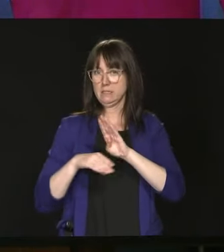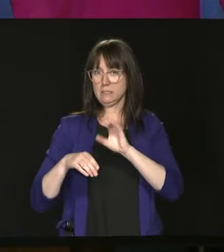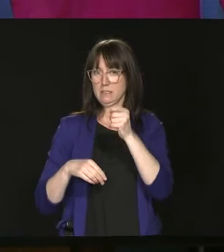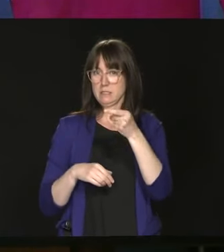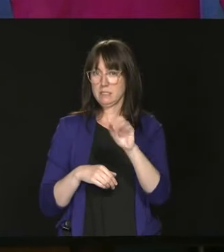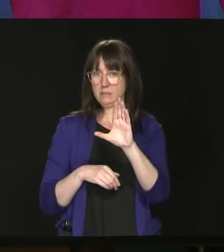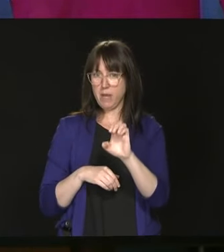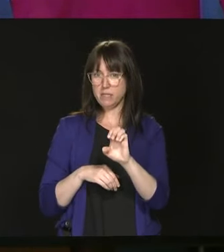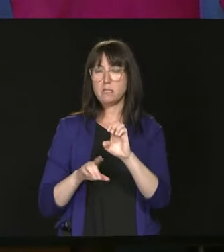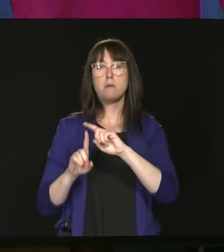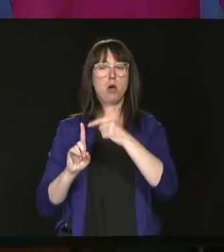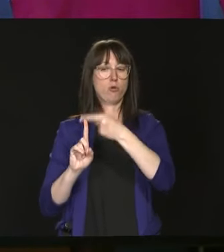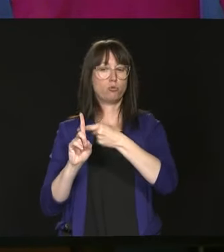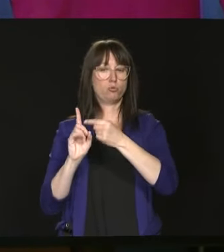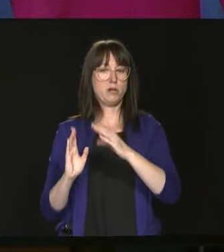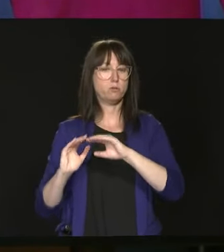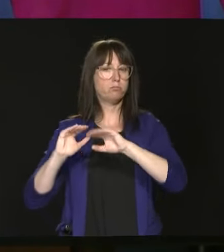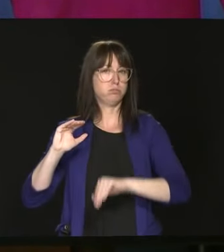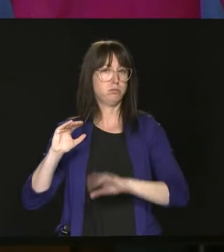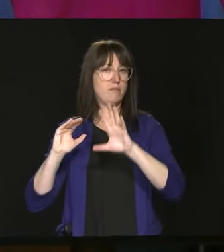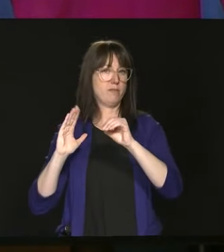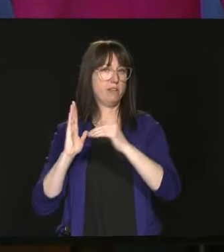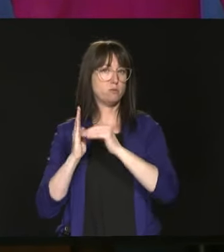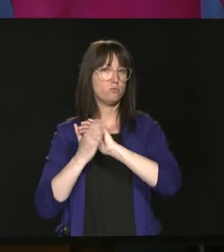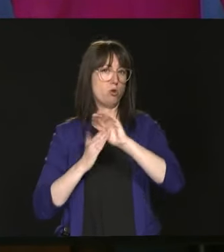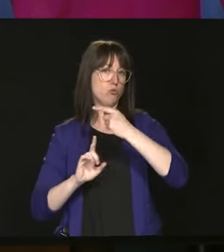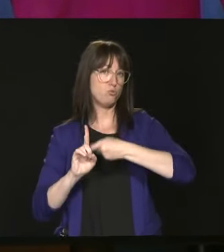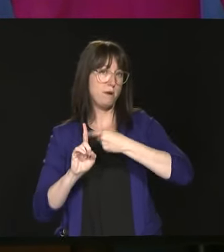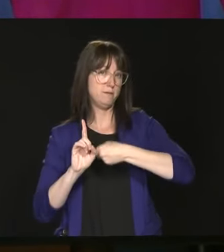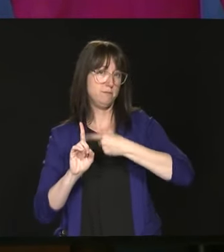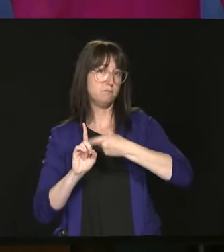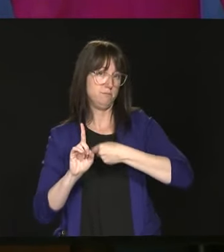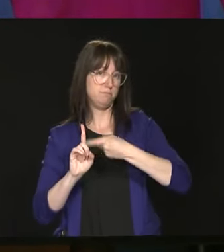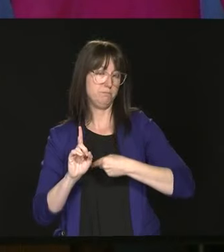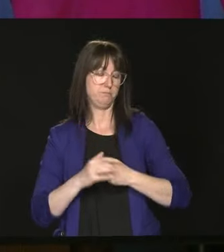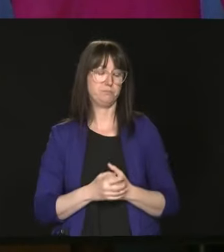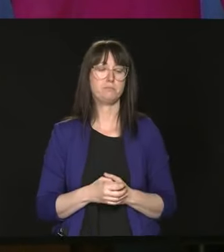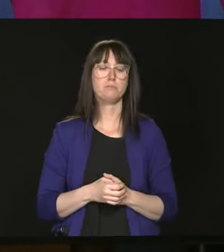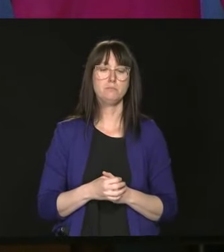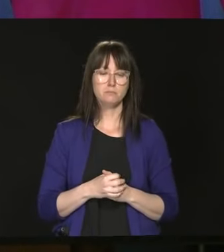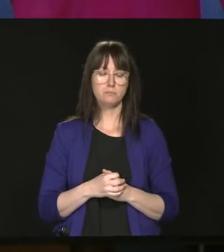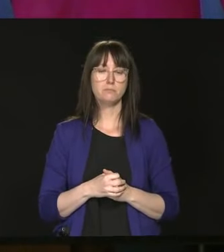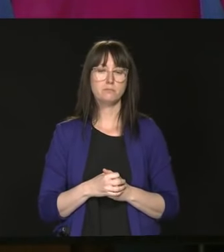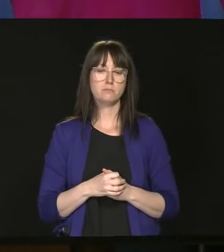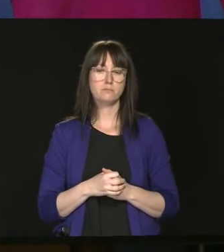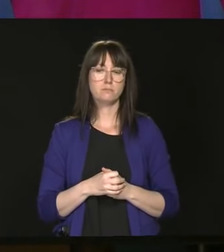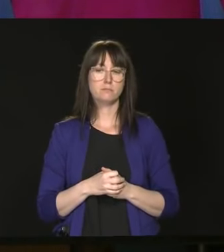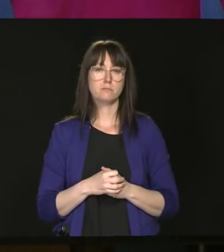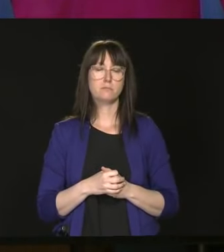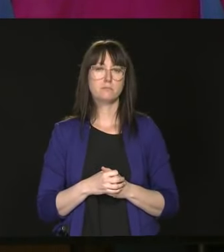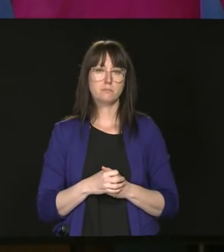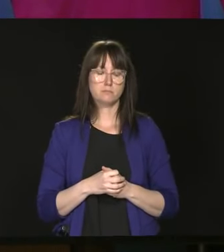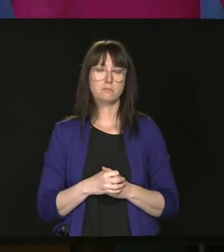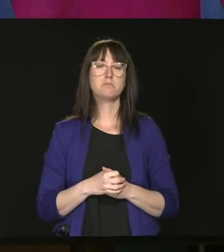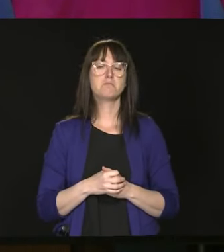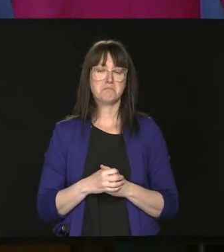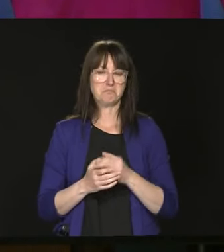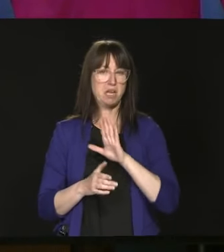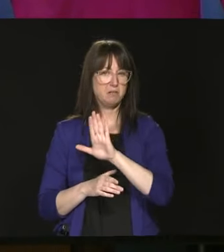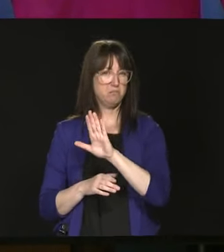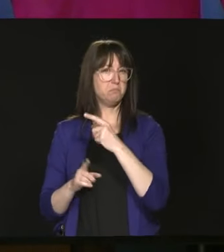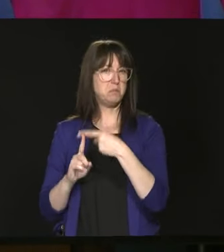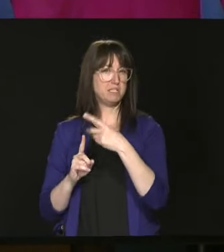connu une baisse d'au moins 70% de leurs revenus. Les locataires